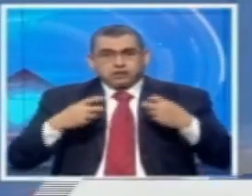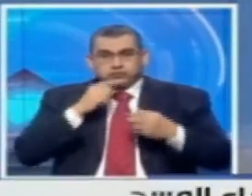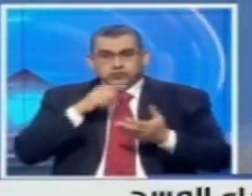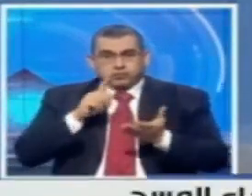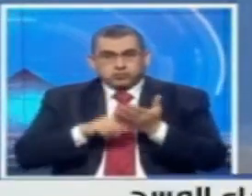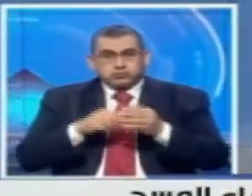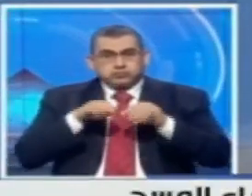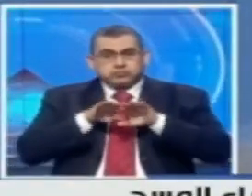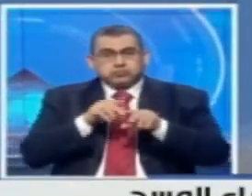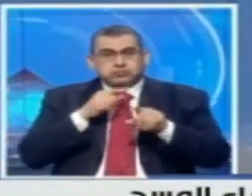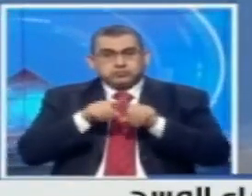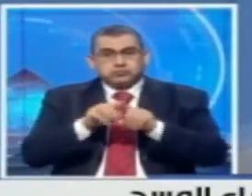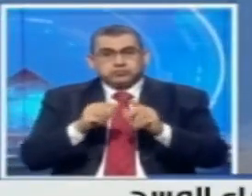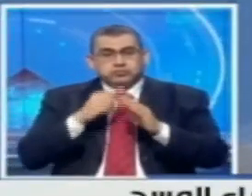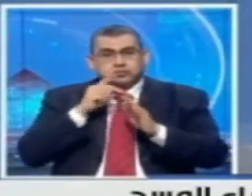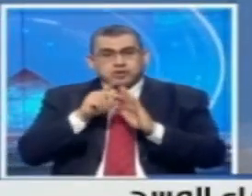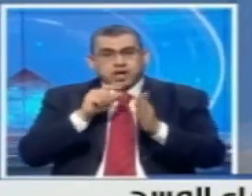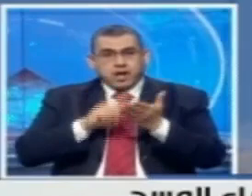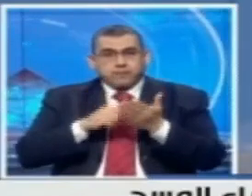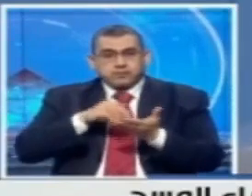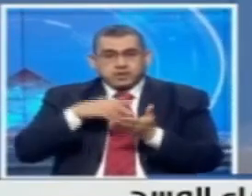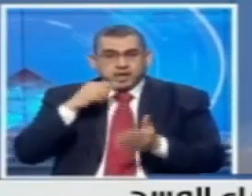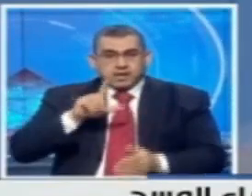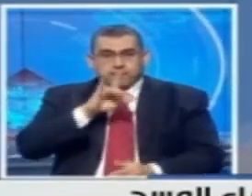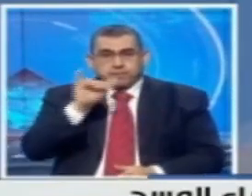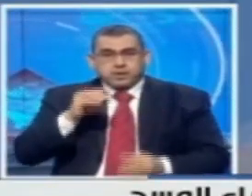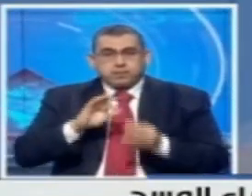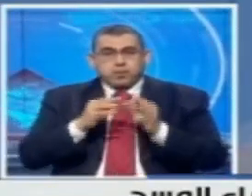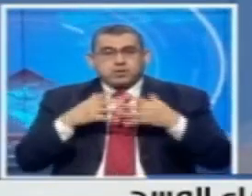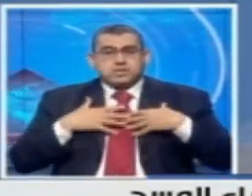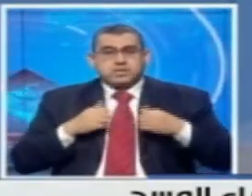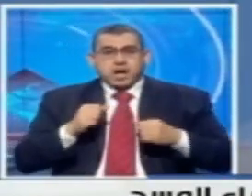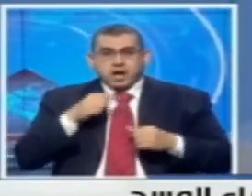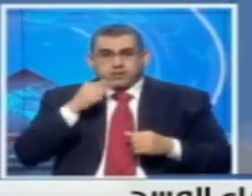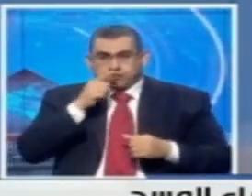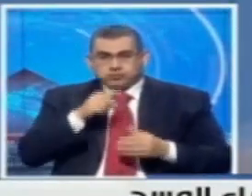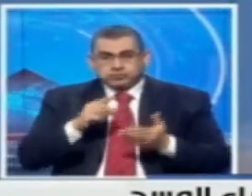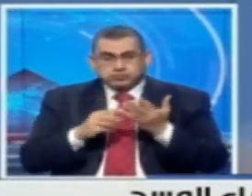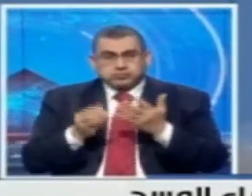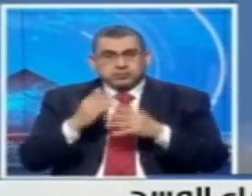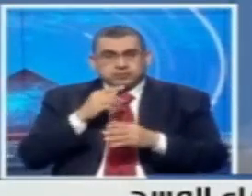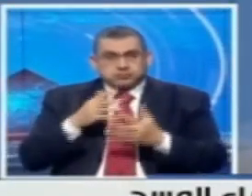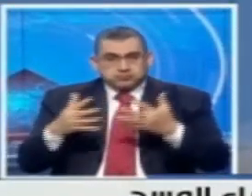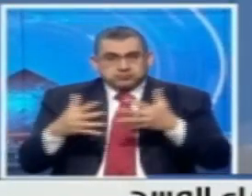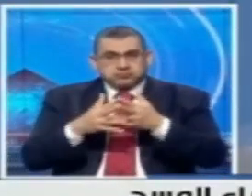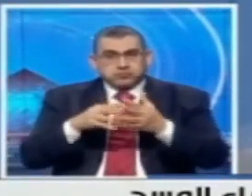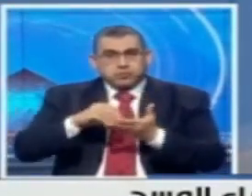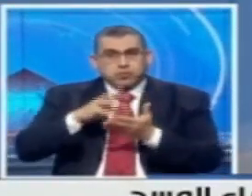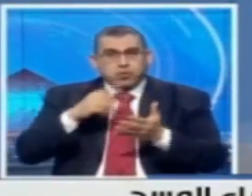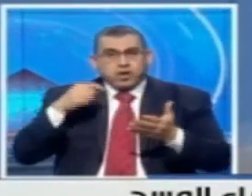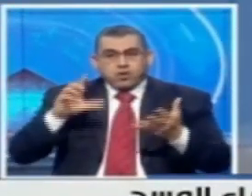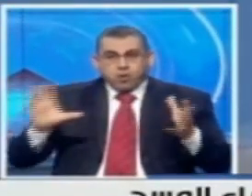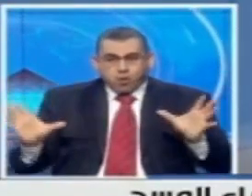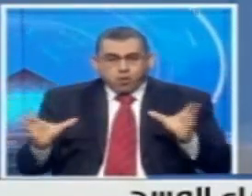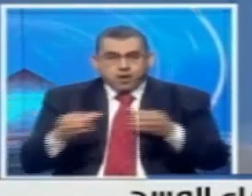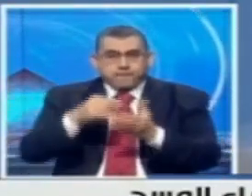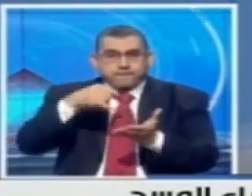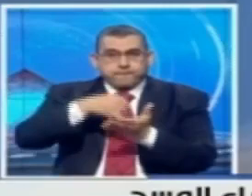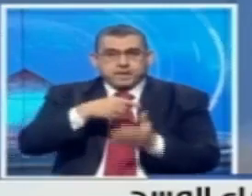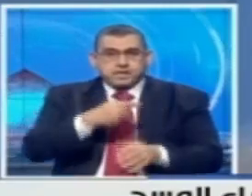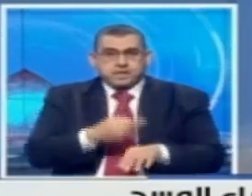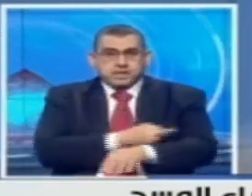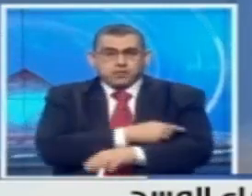وفقا للمبادرات الرئاسيه 100 مليون صحه وياتي ذلك بعد دمج المبادرات الرئاسيه بالمراكز